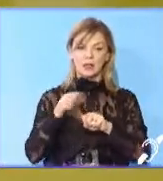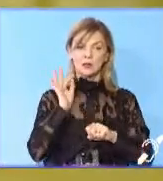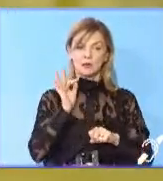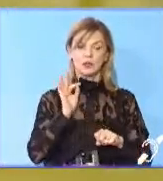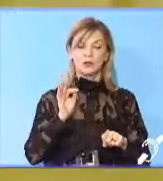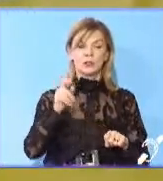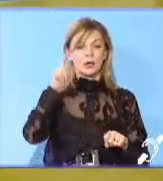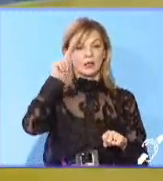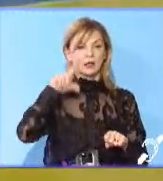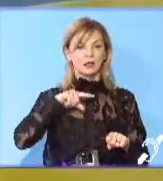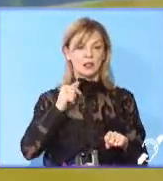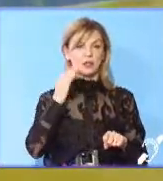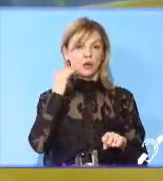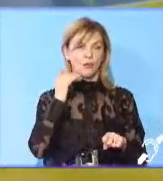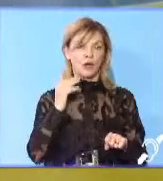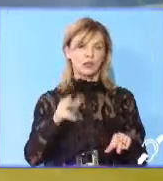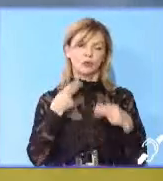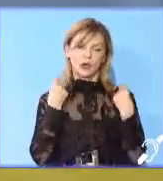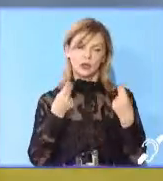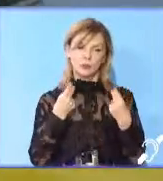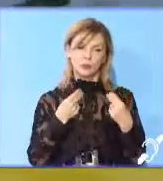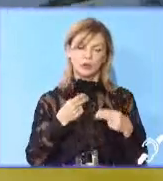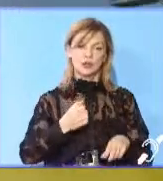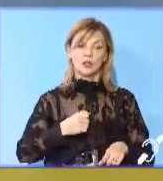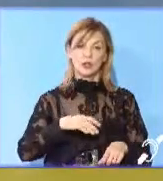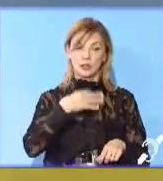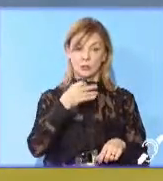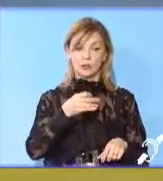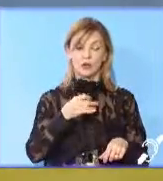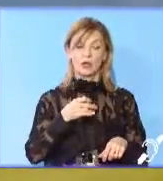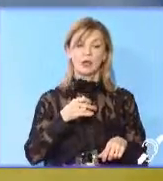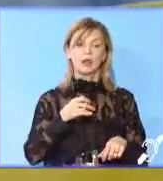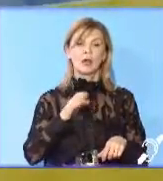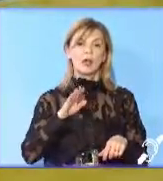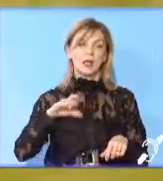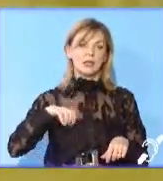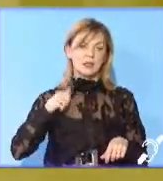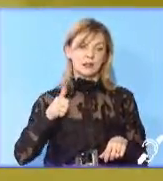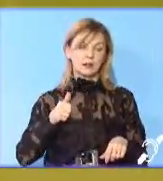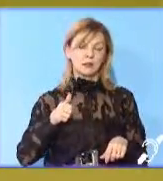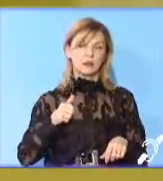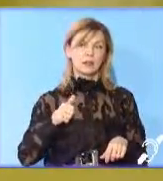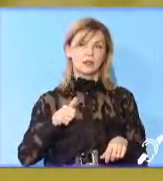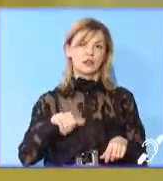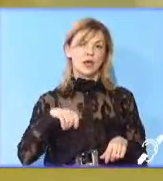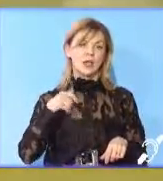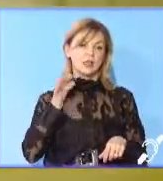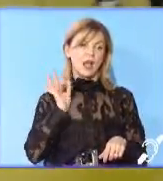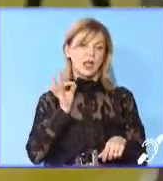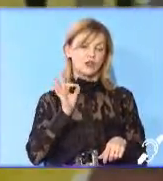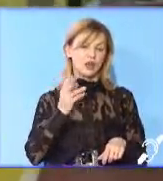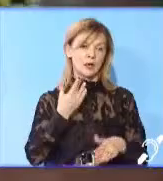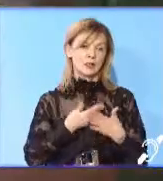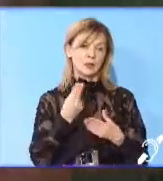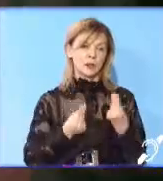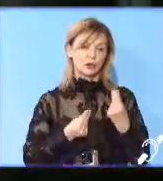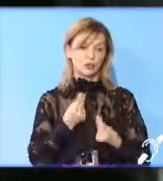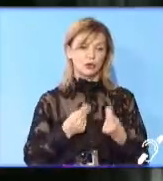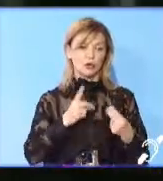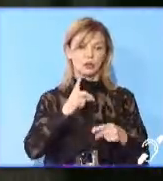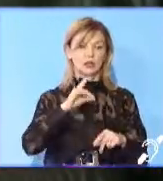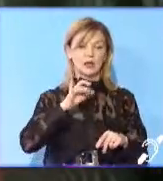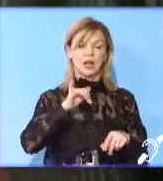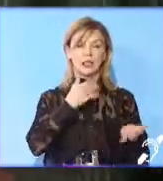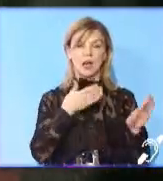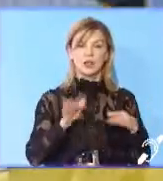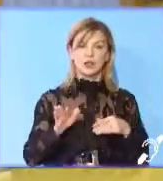ca o jucătoare cu un potențial foarte mare și susțin că, în ciuda vârstei, are o excelentă viziune a jocului. Diana Alexandroiu a început